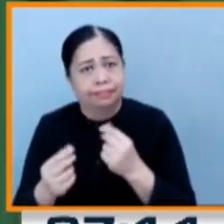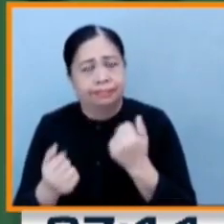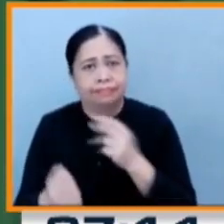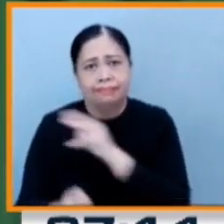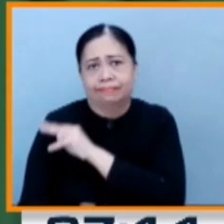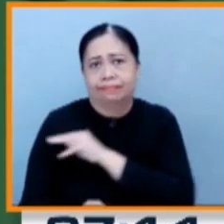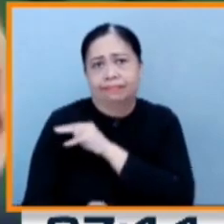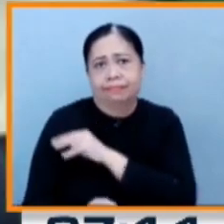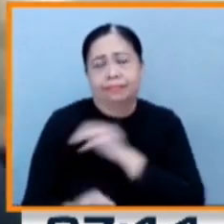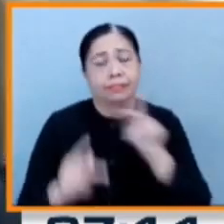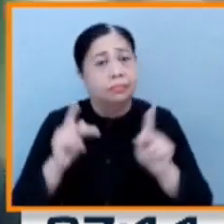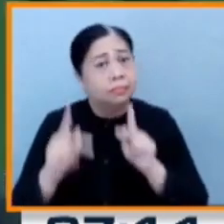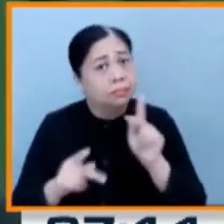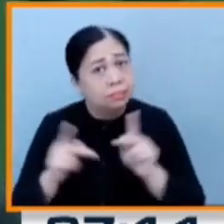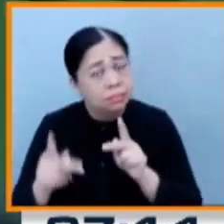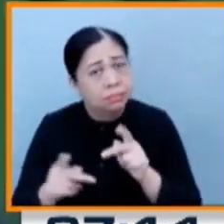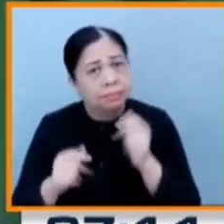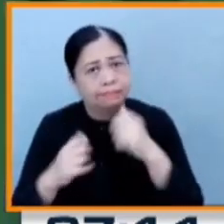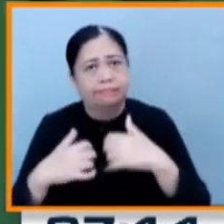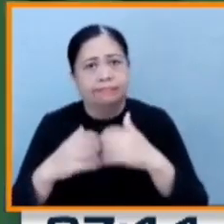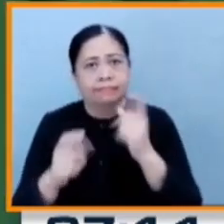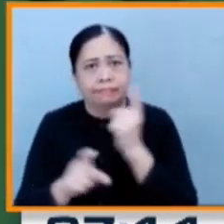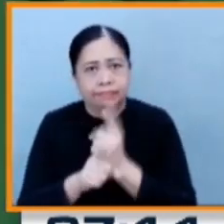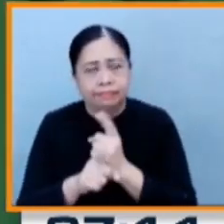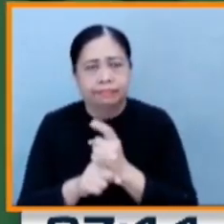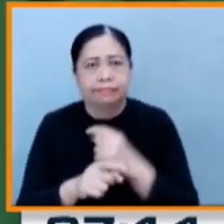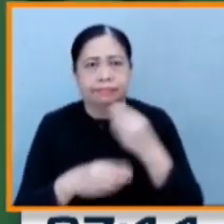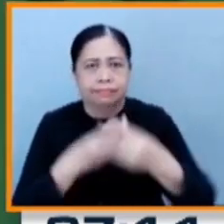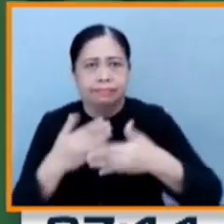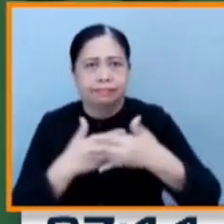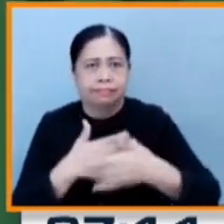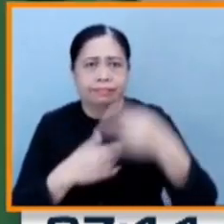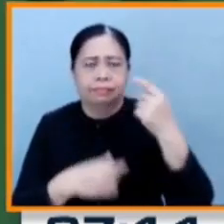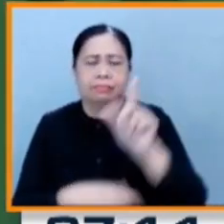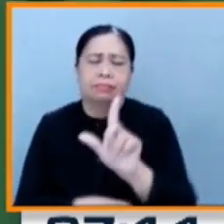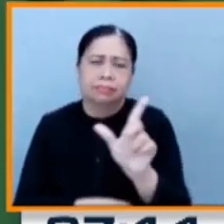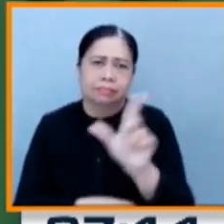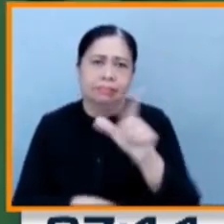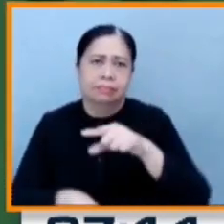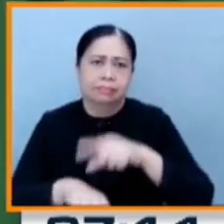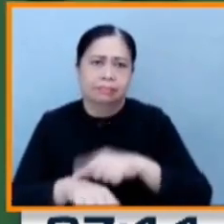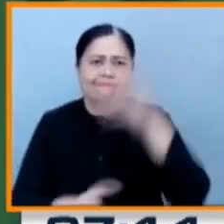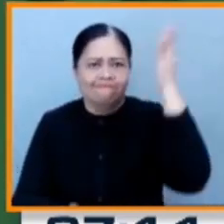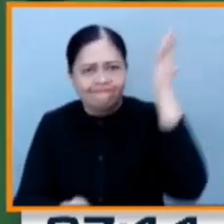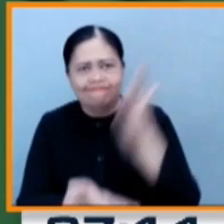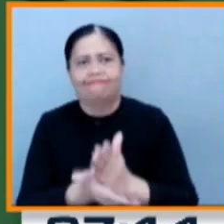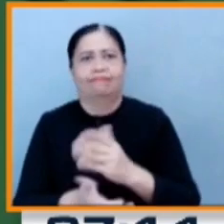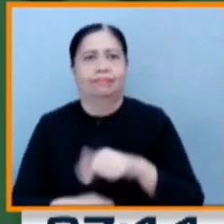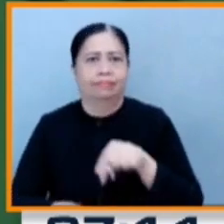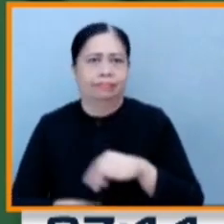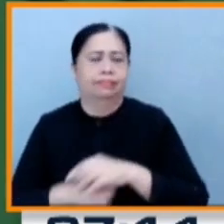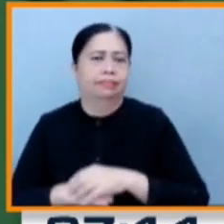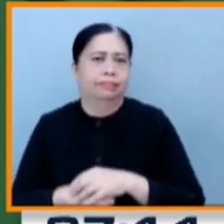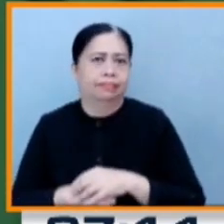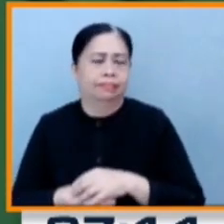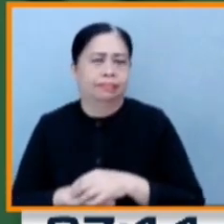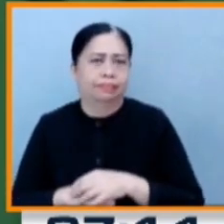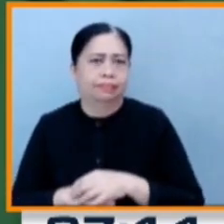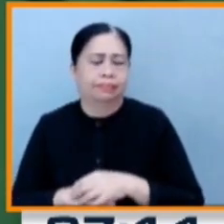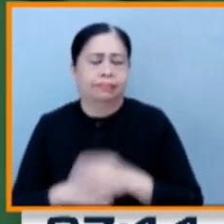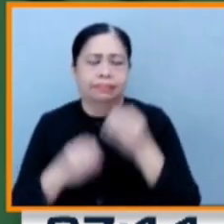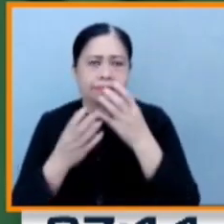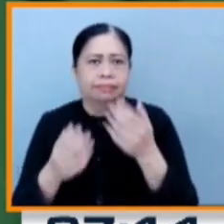people and let's be on the right side of history. It's about time we put a stop to this and make our country